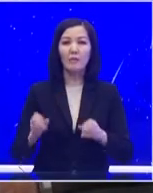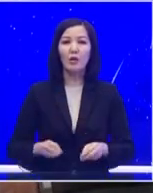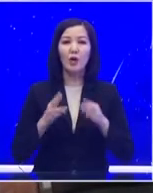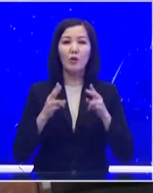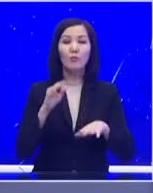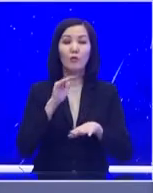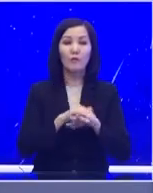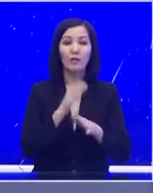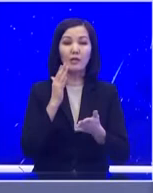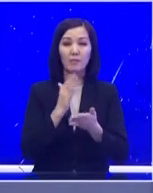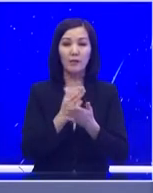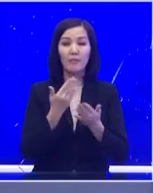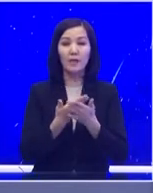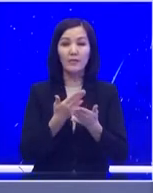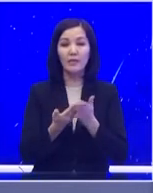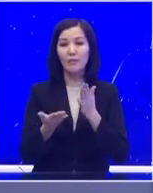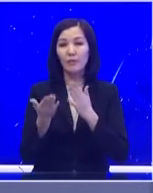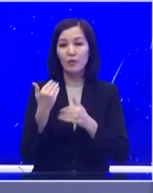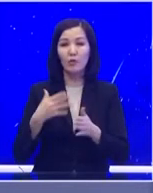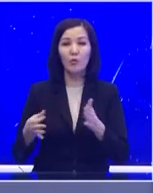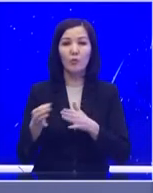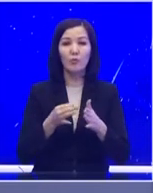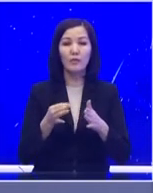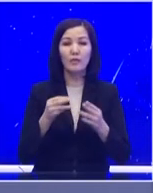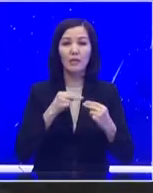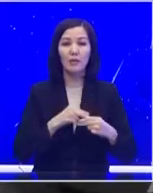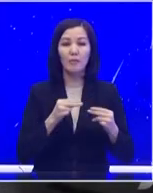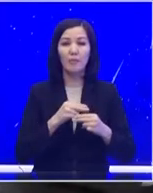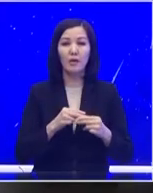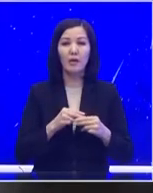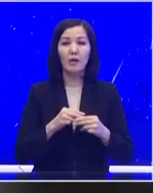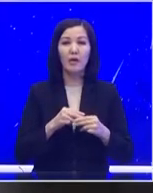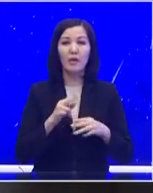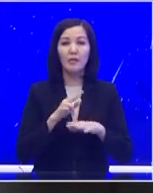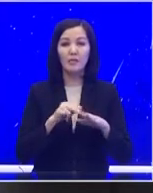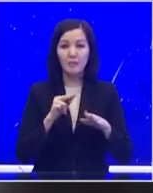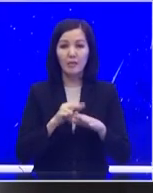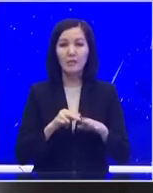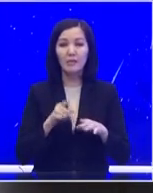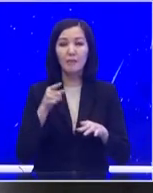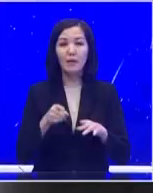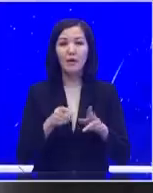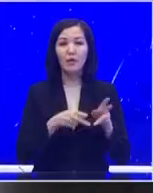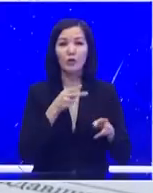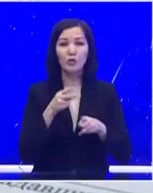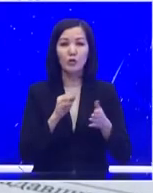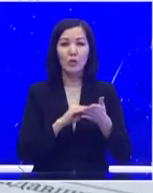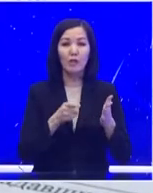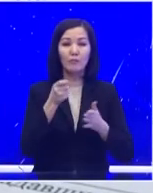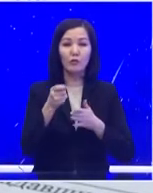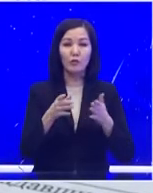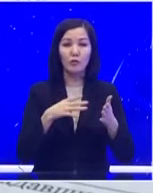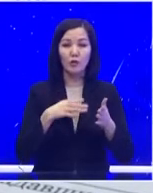деректер кездесіп отырады. Мәселен, былтыр облыстық еңбек инспекциясына 1000-ға жуық арыз түскен. Бұл 2018 жылмен